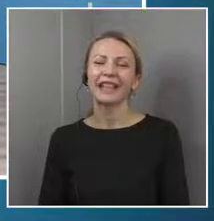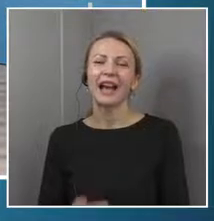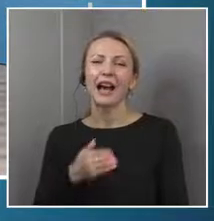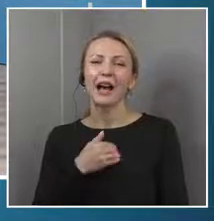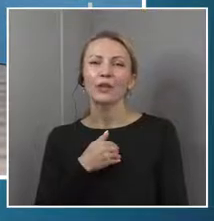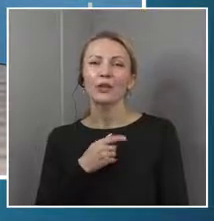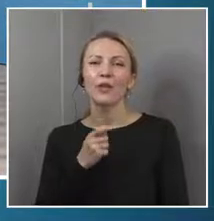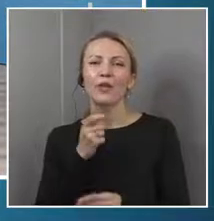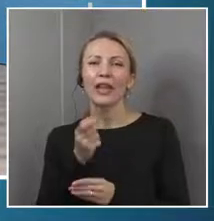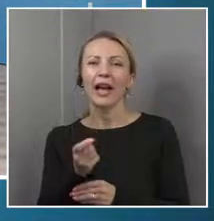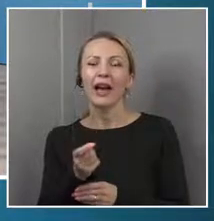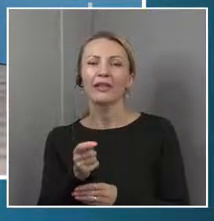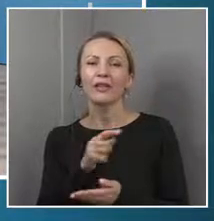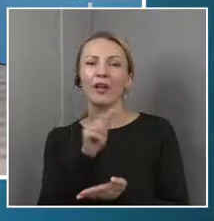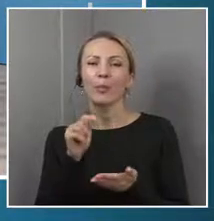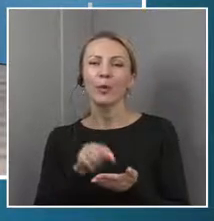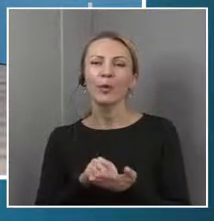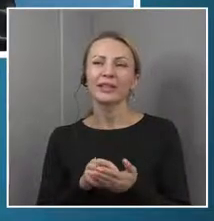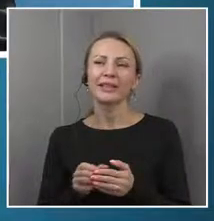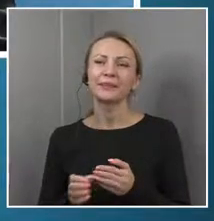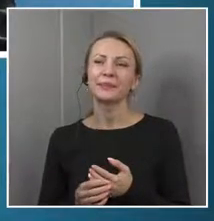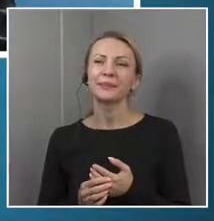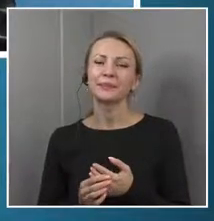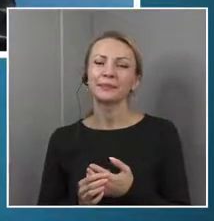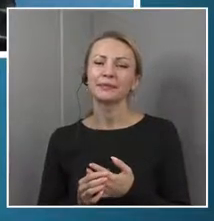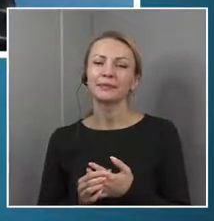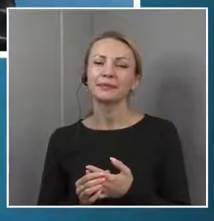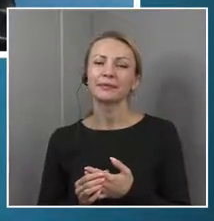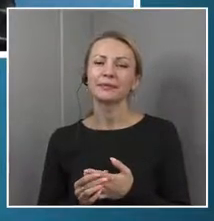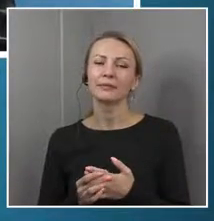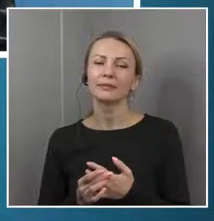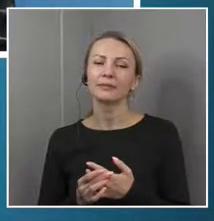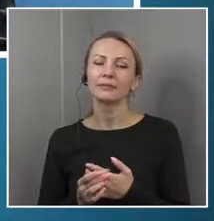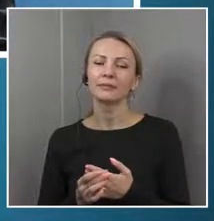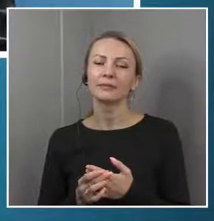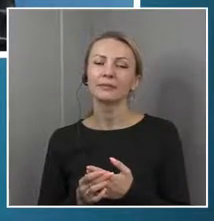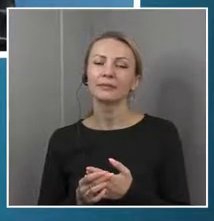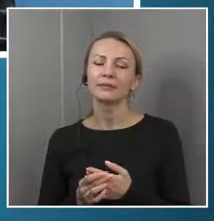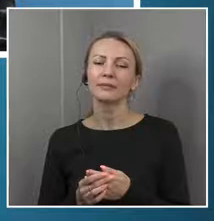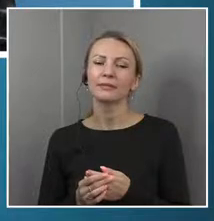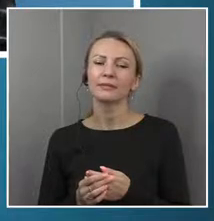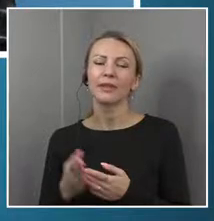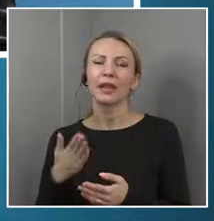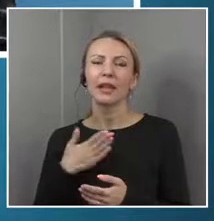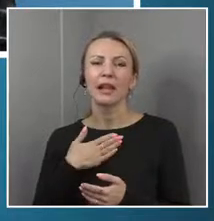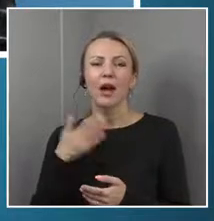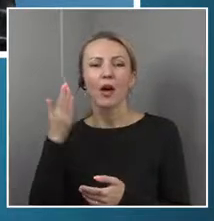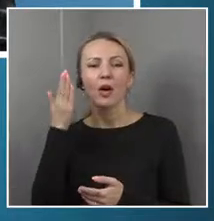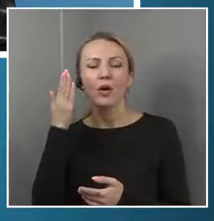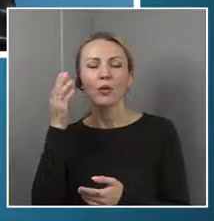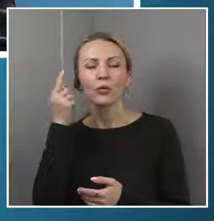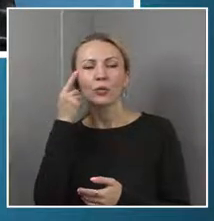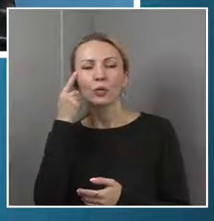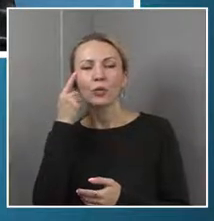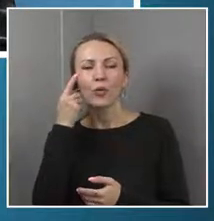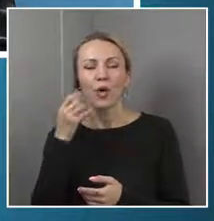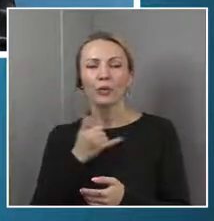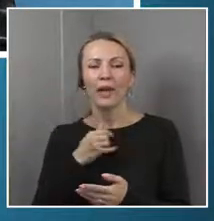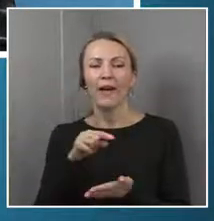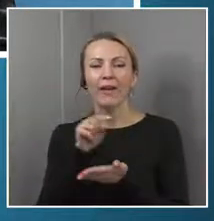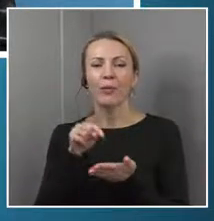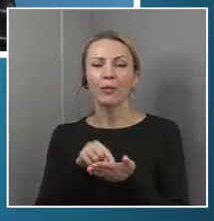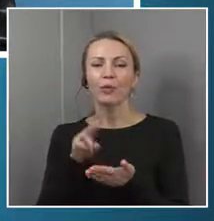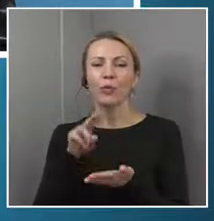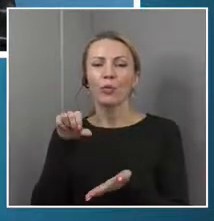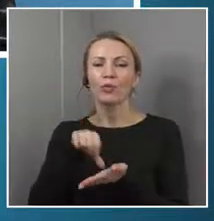Конечно. Could I ask a question, Svetlana? It's I think in China, when the